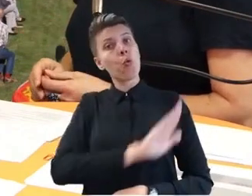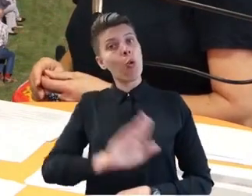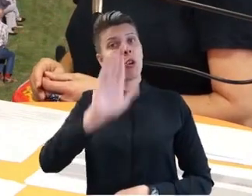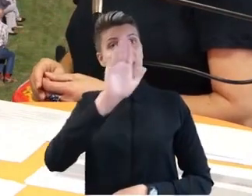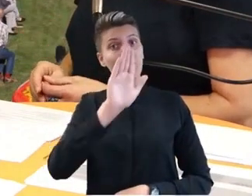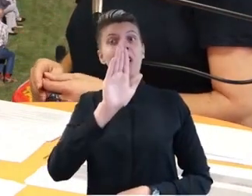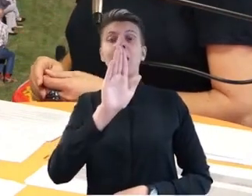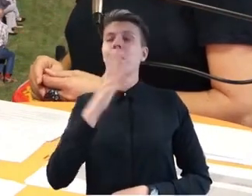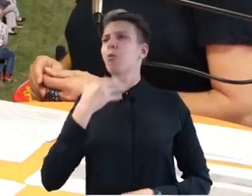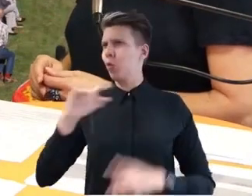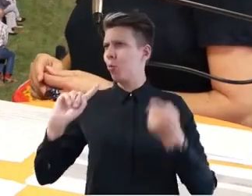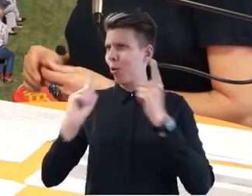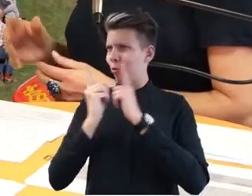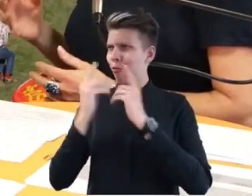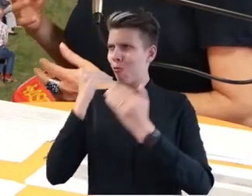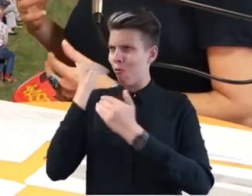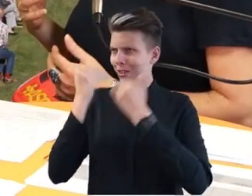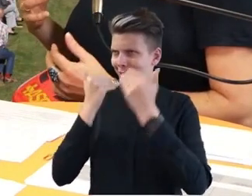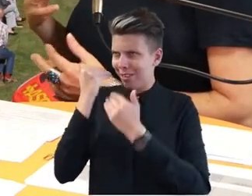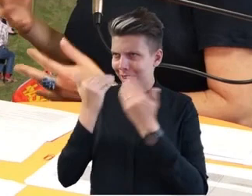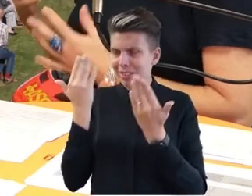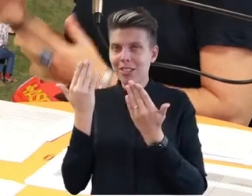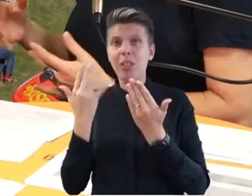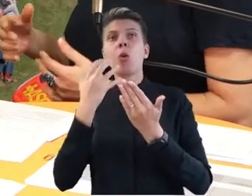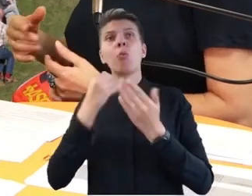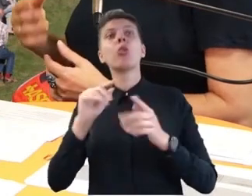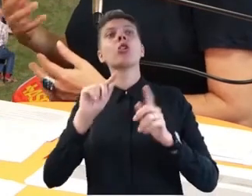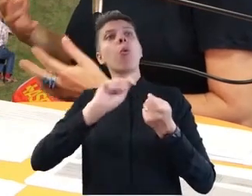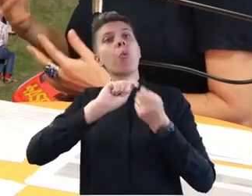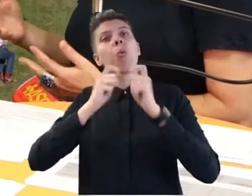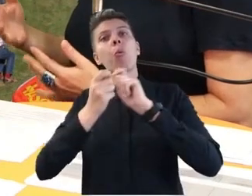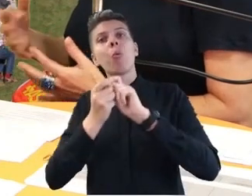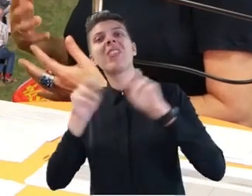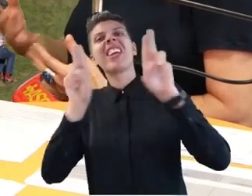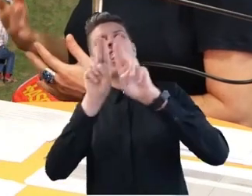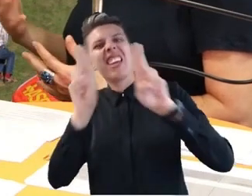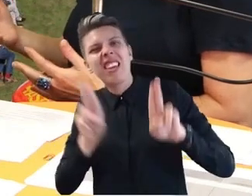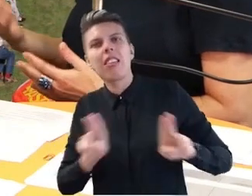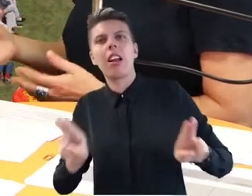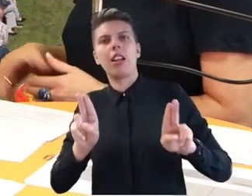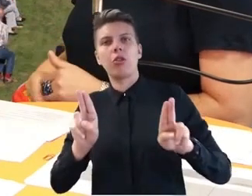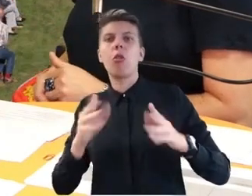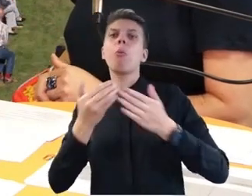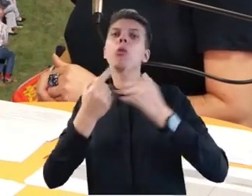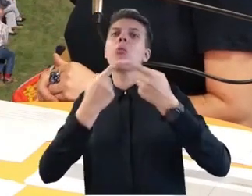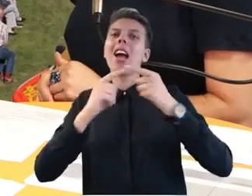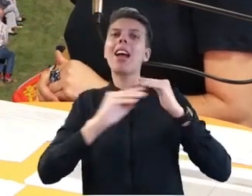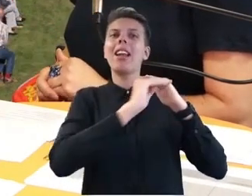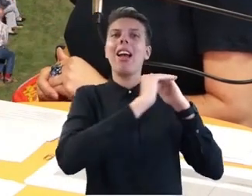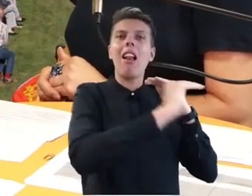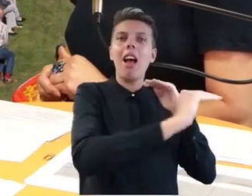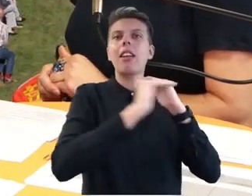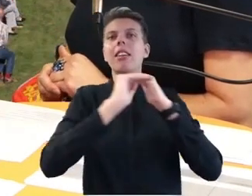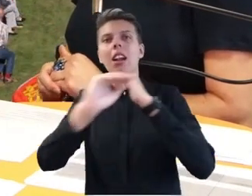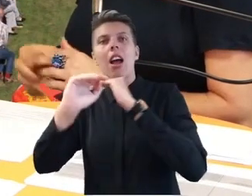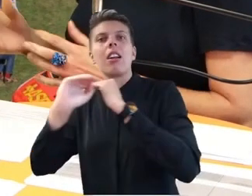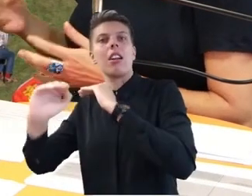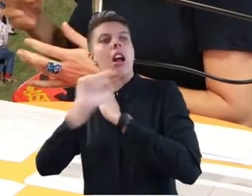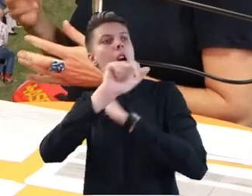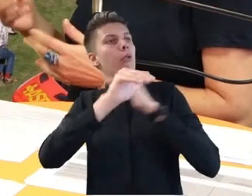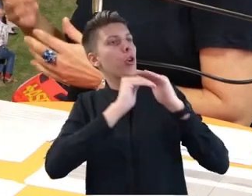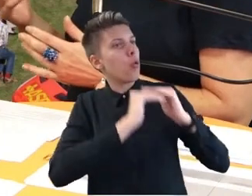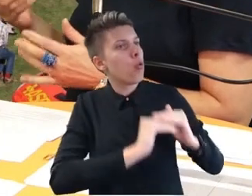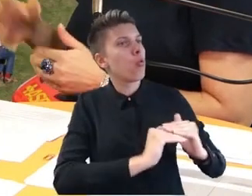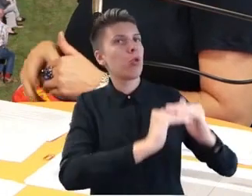darauf eingehen auch internationale unterstützen ja auch andere länder was den bereich